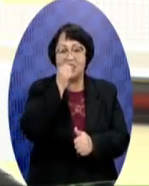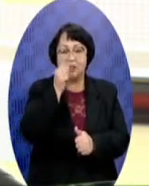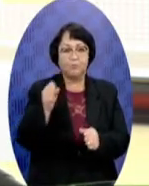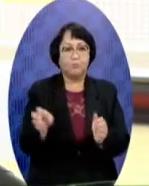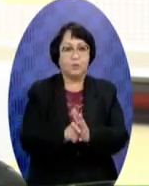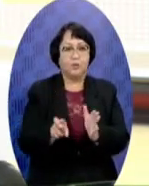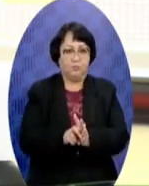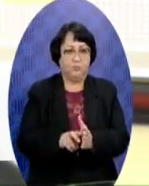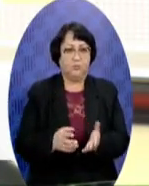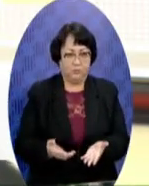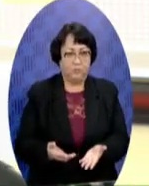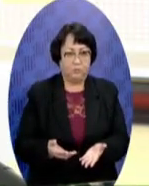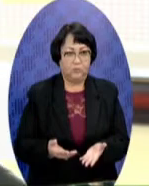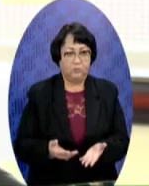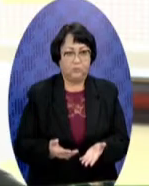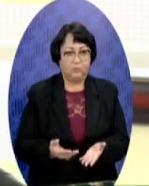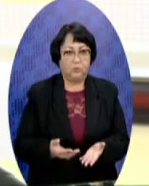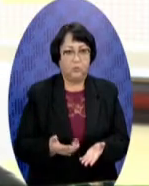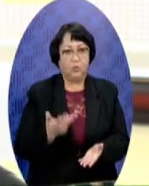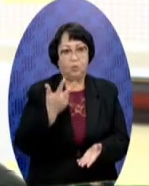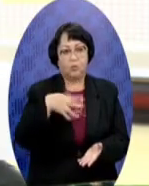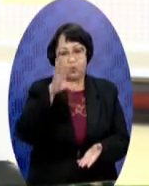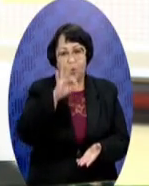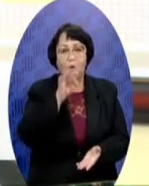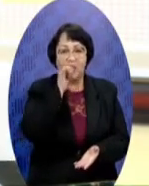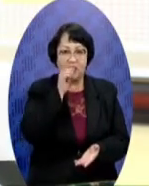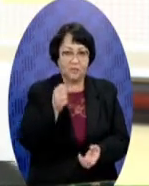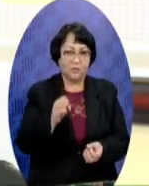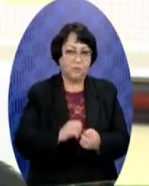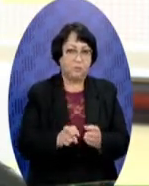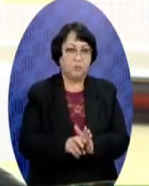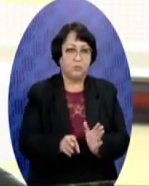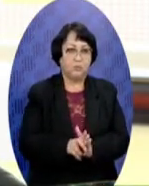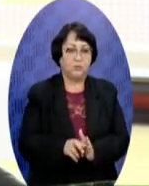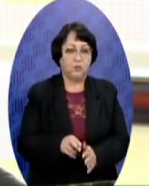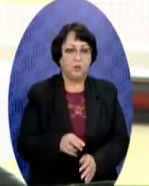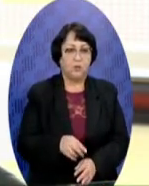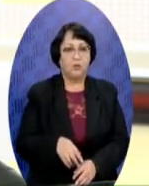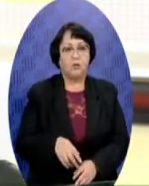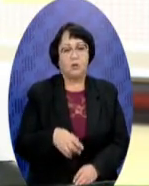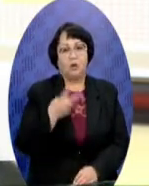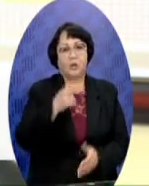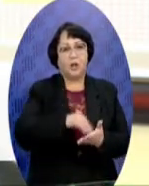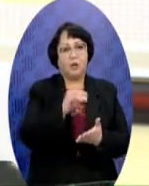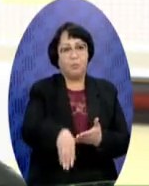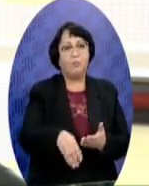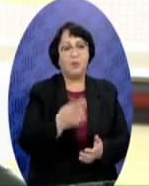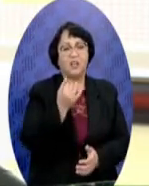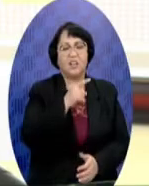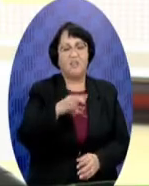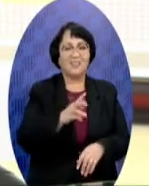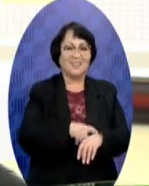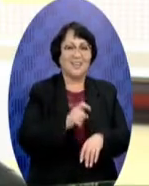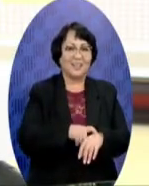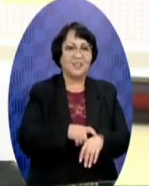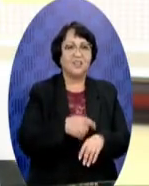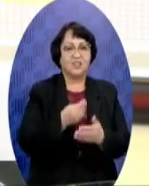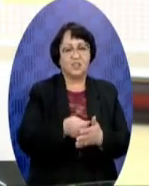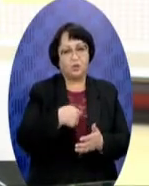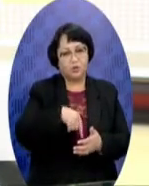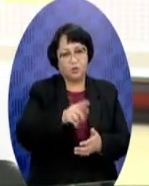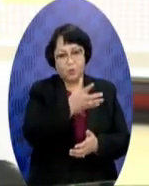эрчим хүчийн хэмнэлтийг хийвэл 30% хэмнэлтийг хийж чадна. Тэгэхээр одоо юу гэдгийг 2 орчим тэрбум киловатт цагийн одоо